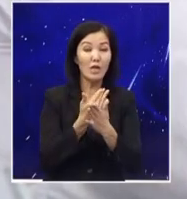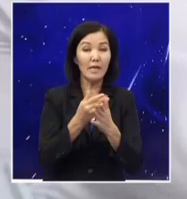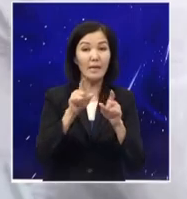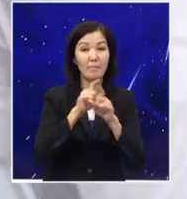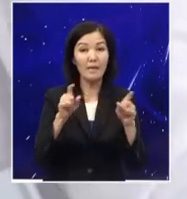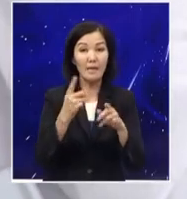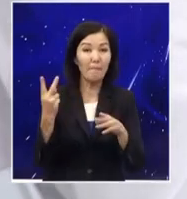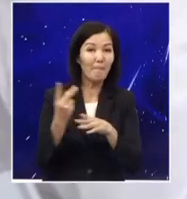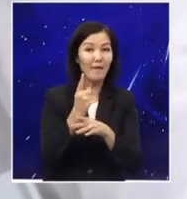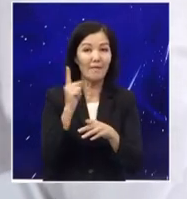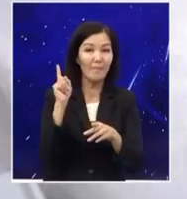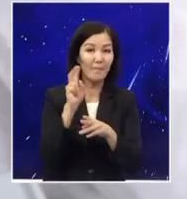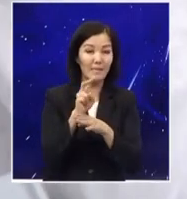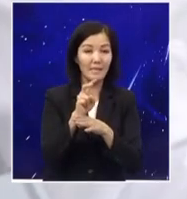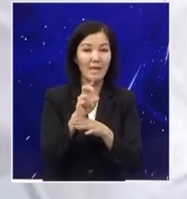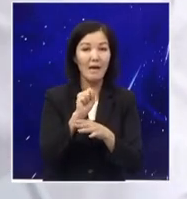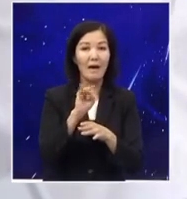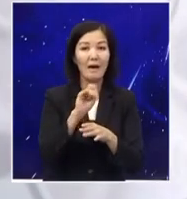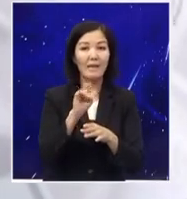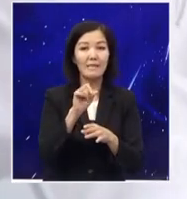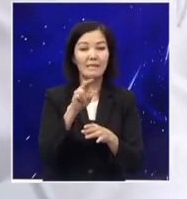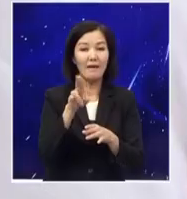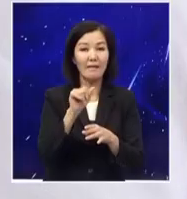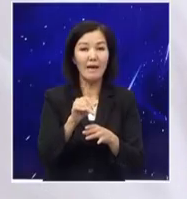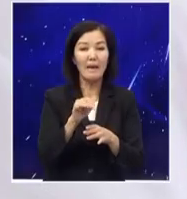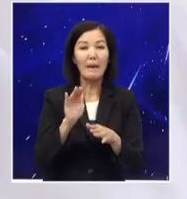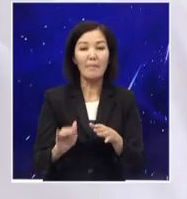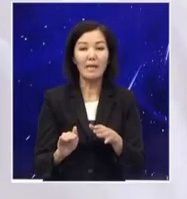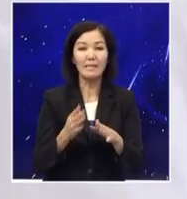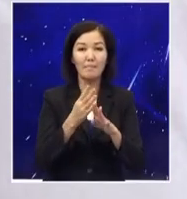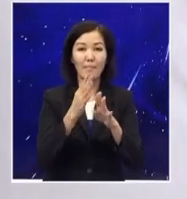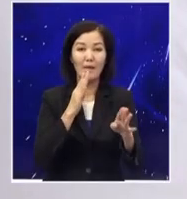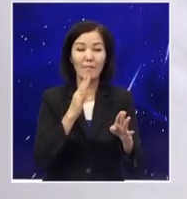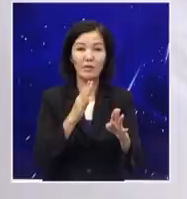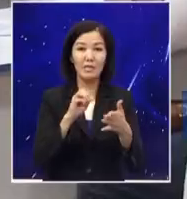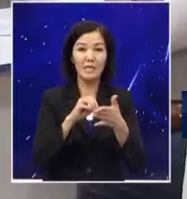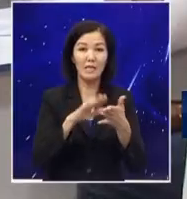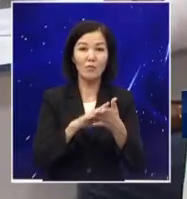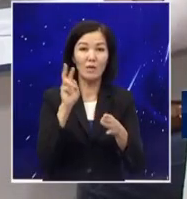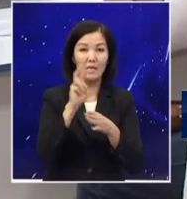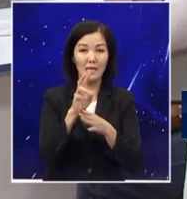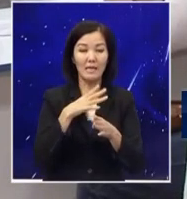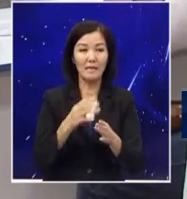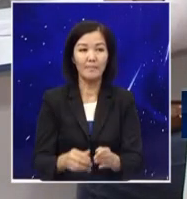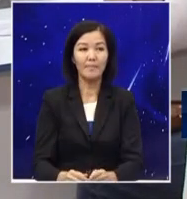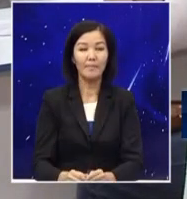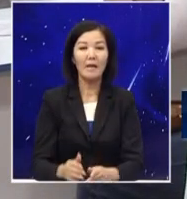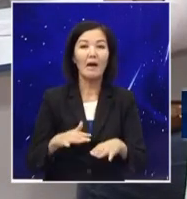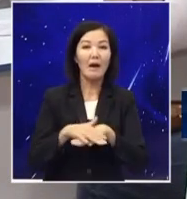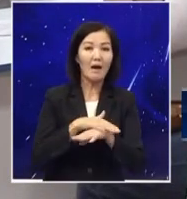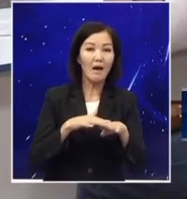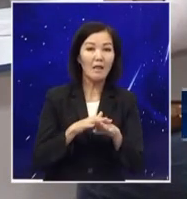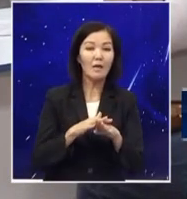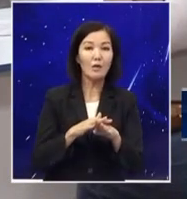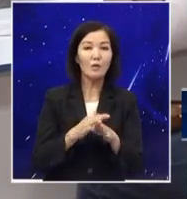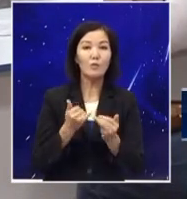мекемеге алғаш боп аяқ басқандардың бірі Айзада Шыңғыс қызы, баласын балабақша кезегіне қоюға келіпті. Бұл жердегі жұмыс халық үшін өте